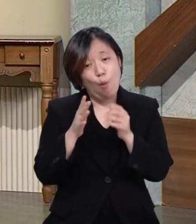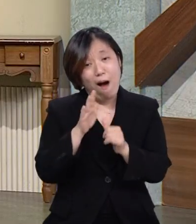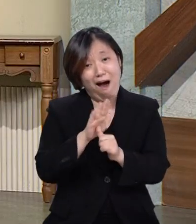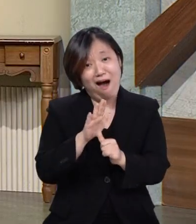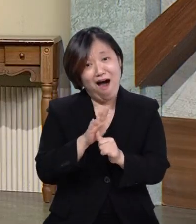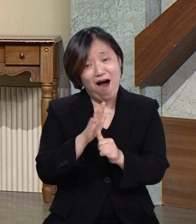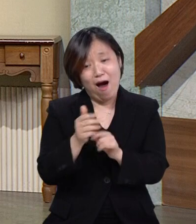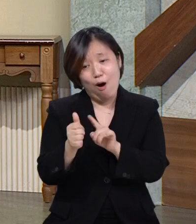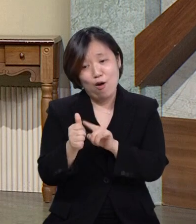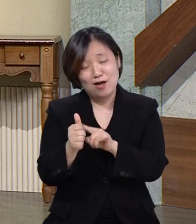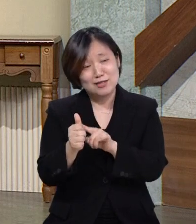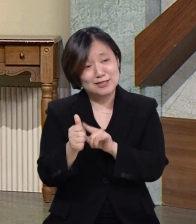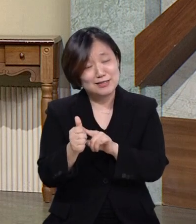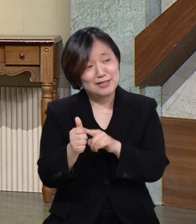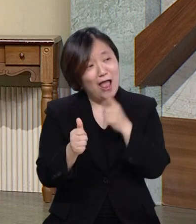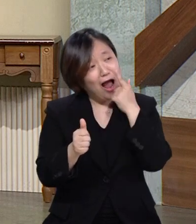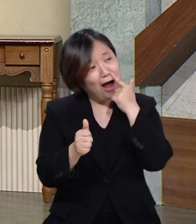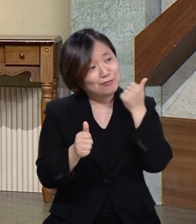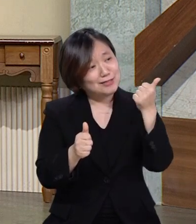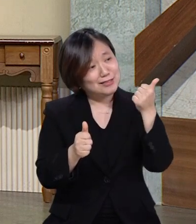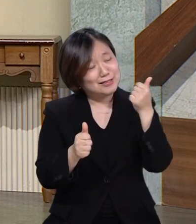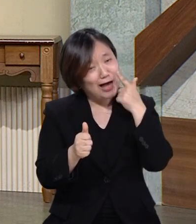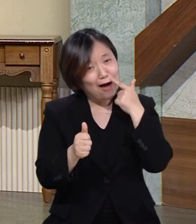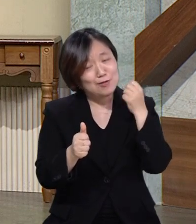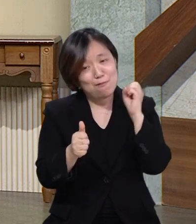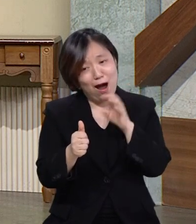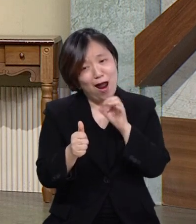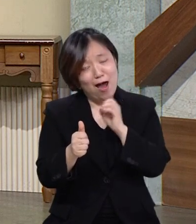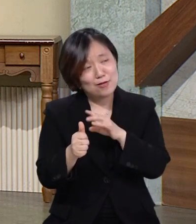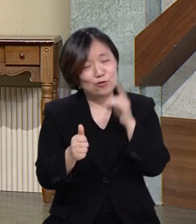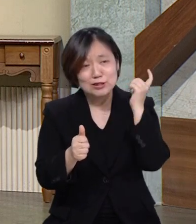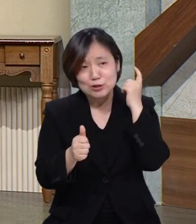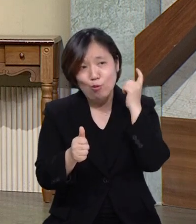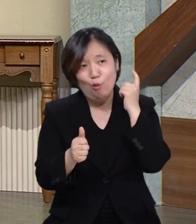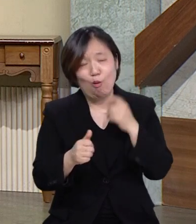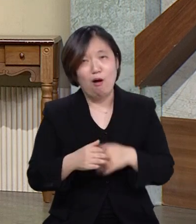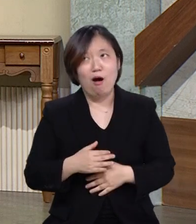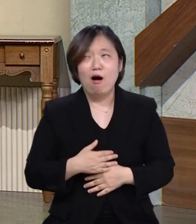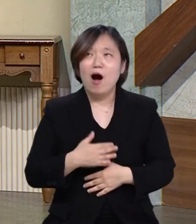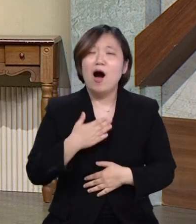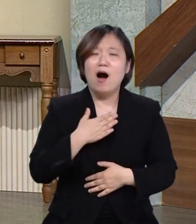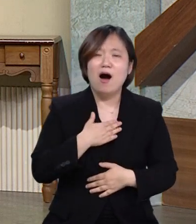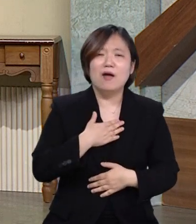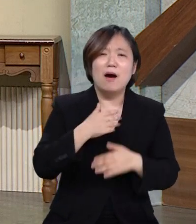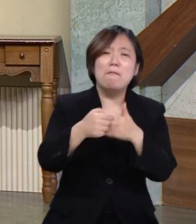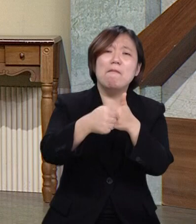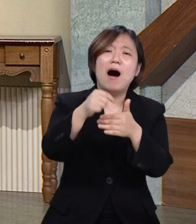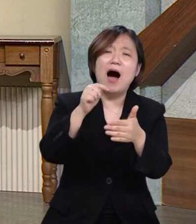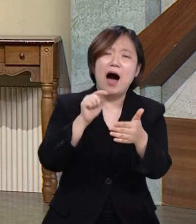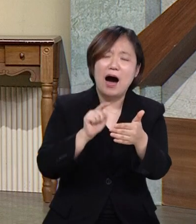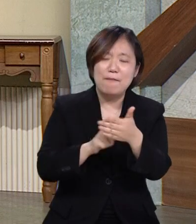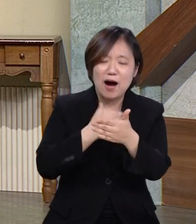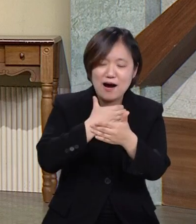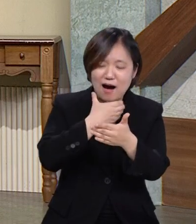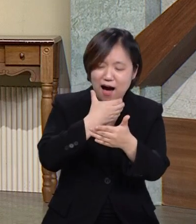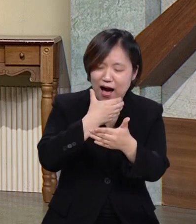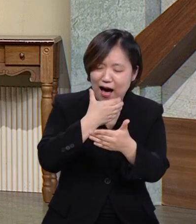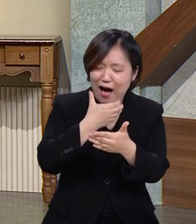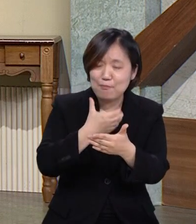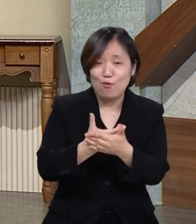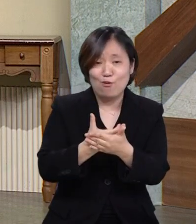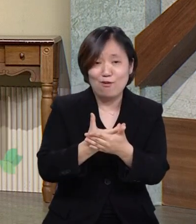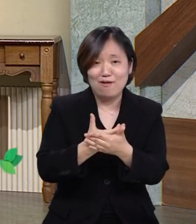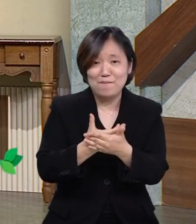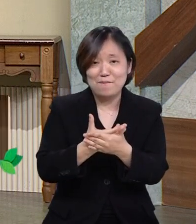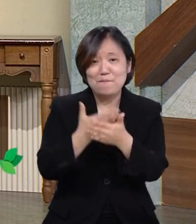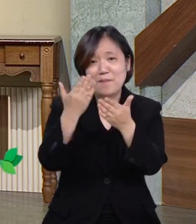나이지만 아버지의 그 이야기를 듣고 그게 마음에 아주 큰 그런 감동의 흔적이 남아서 그런지